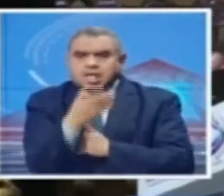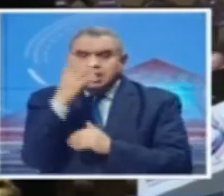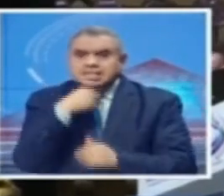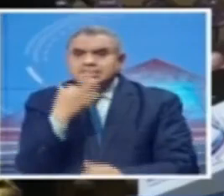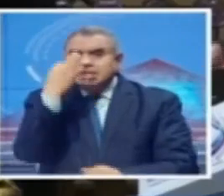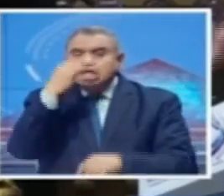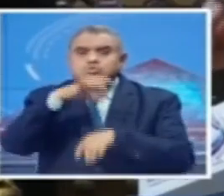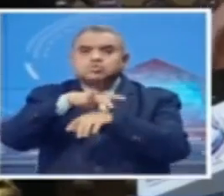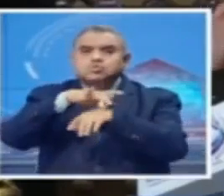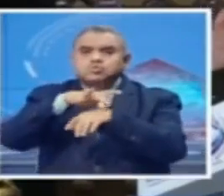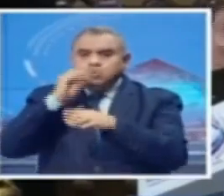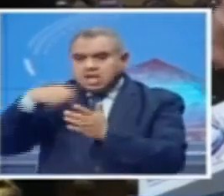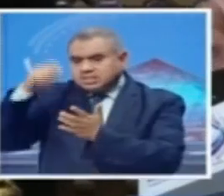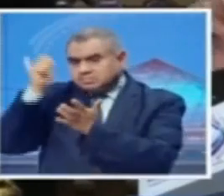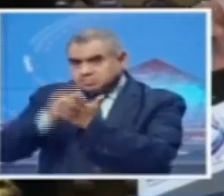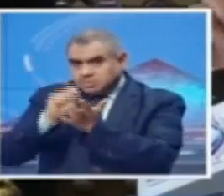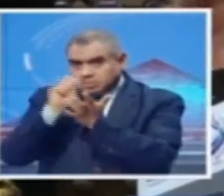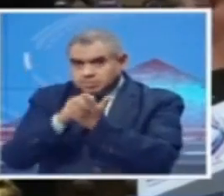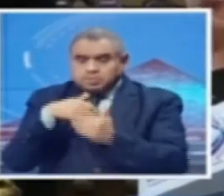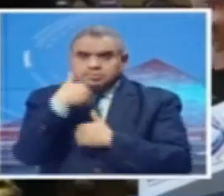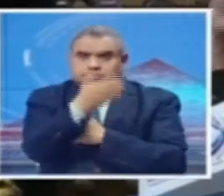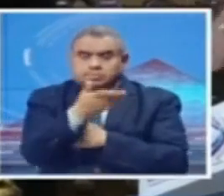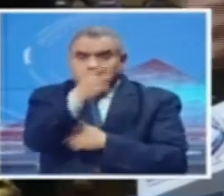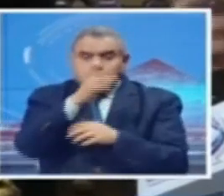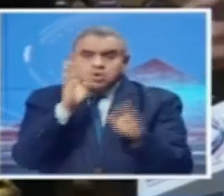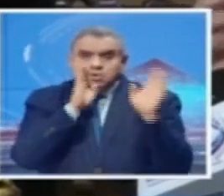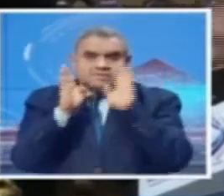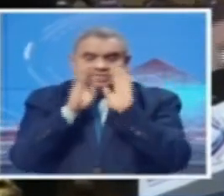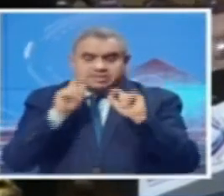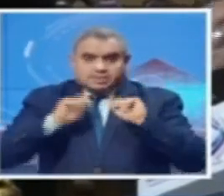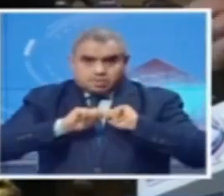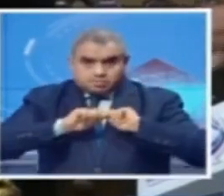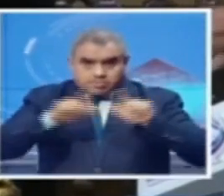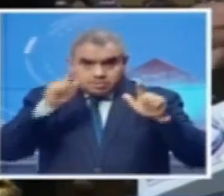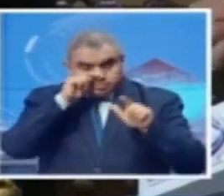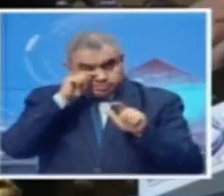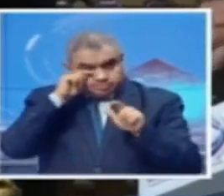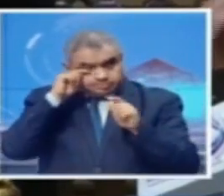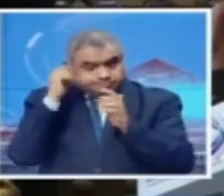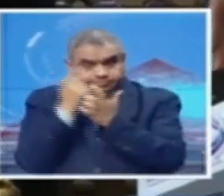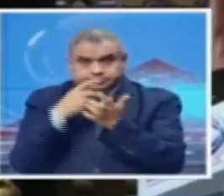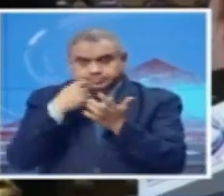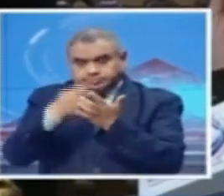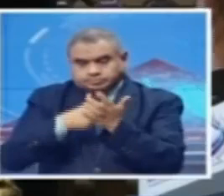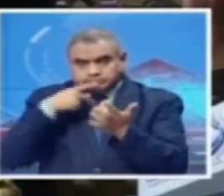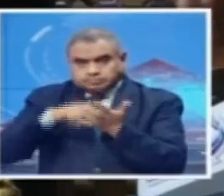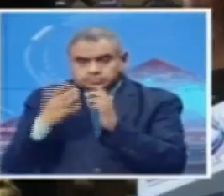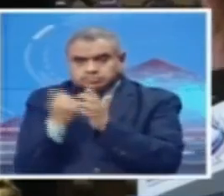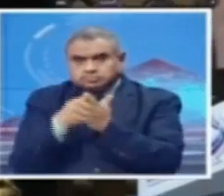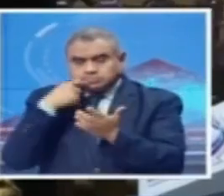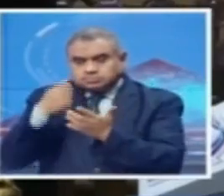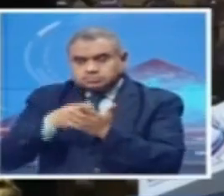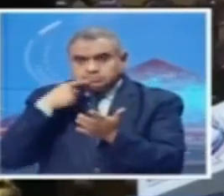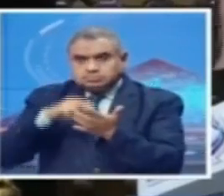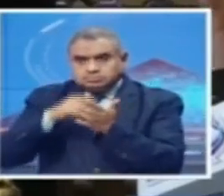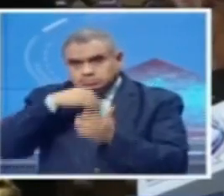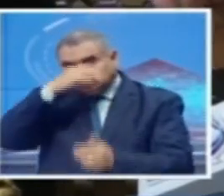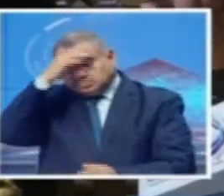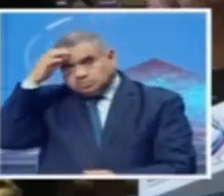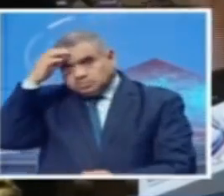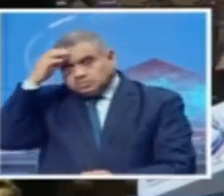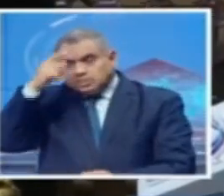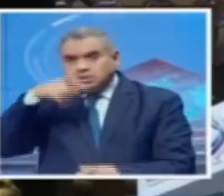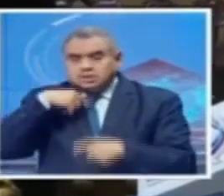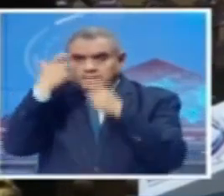طبية، فممكن والسيستم بيعرفوا أنهي أنواع من التقرير اللي ممكن يحطها. يعني لو له قرار نفق